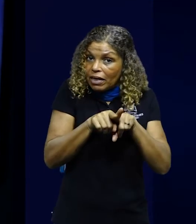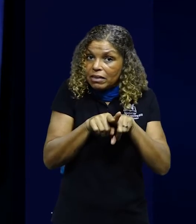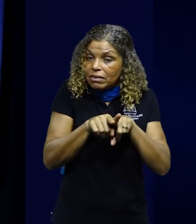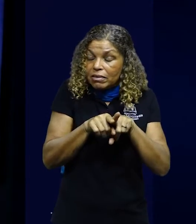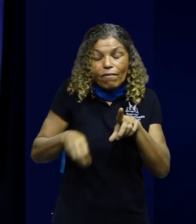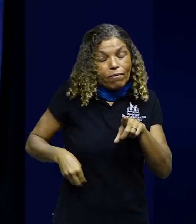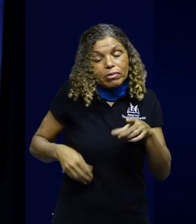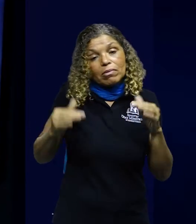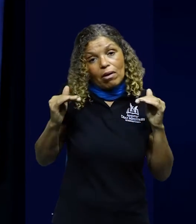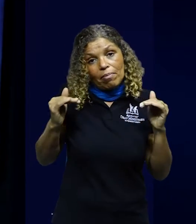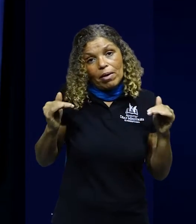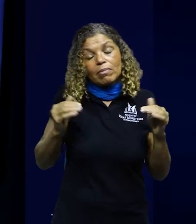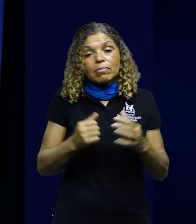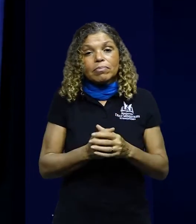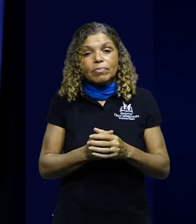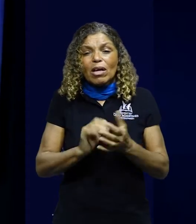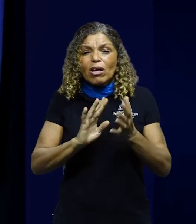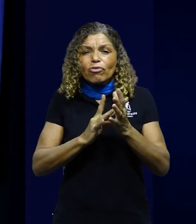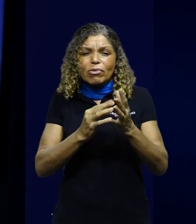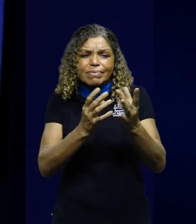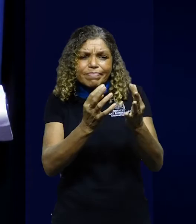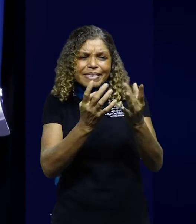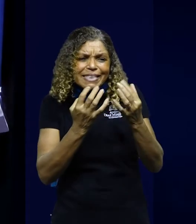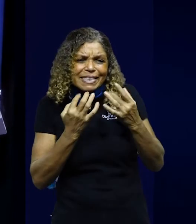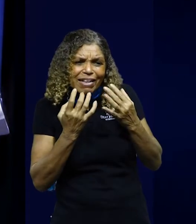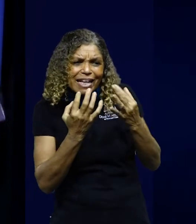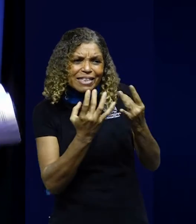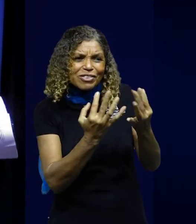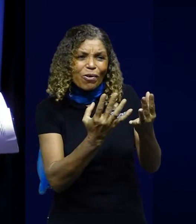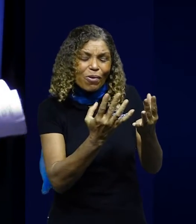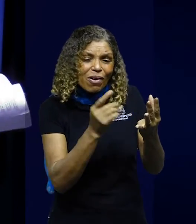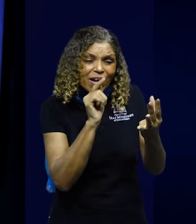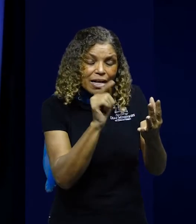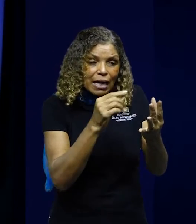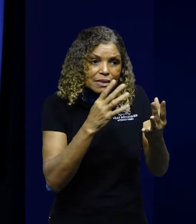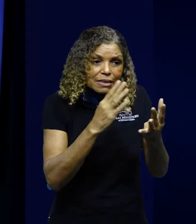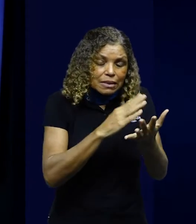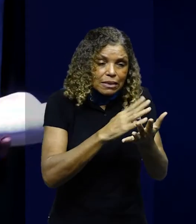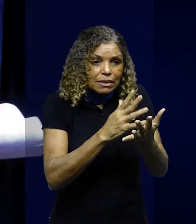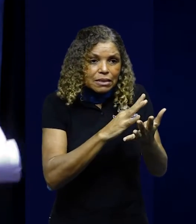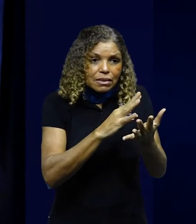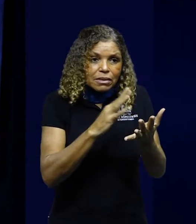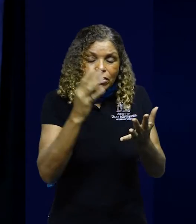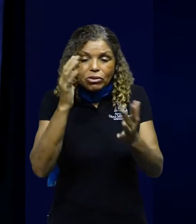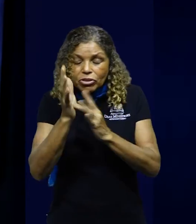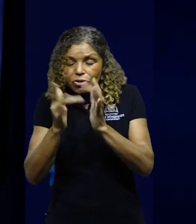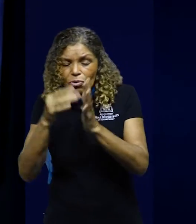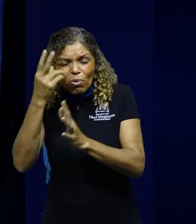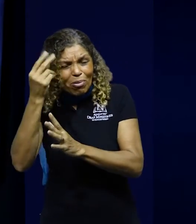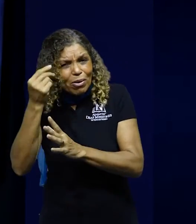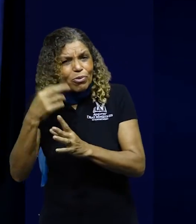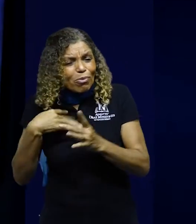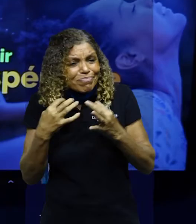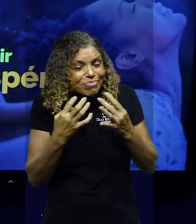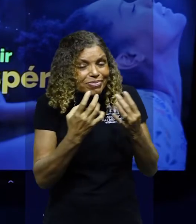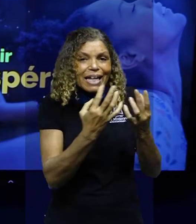les tentations qui nous surviennent, Jésus les a eues et les a vaincues. Il peut nous comprendre, mais pas